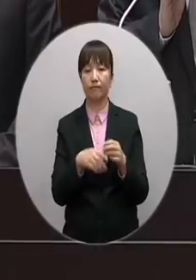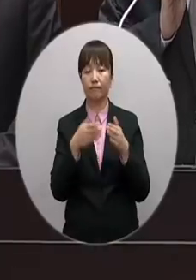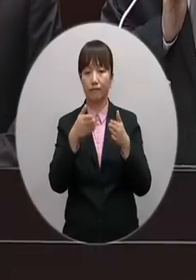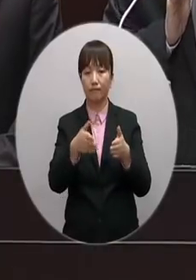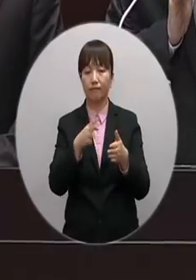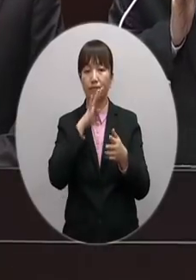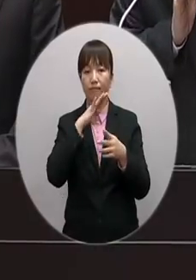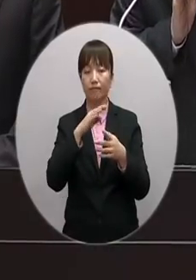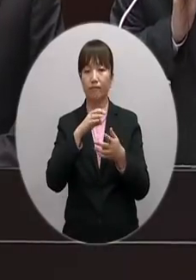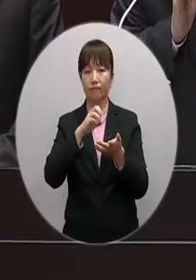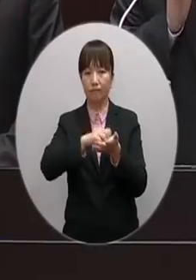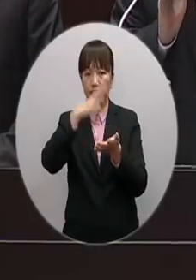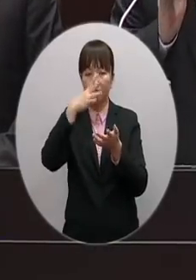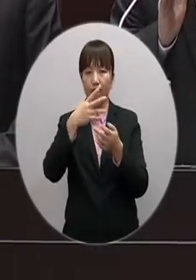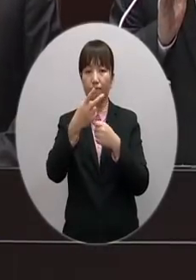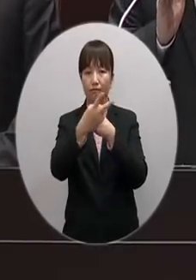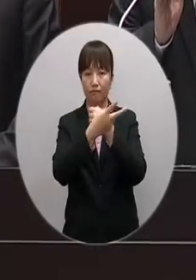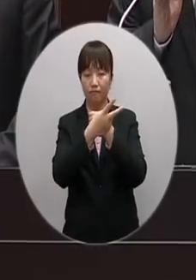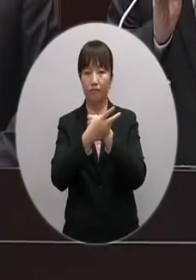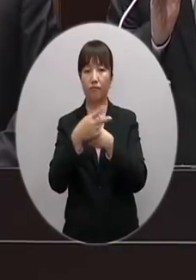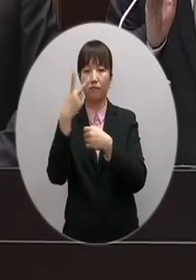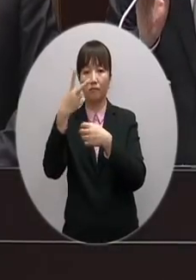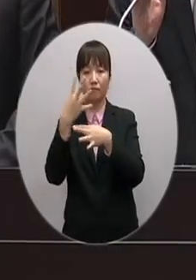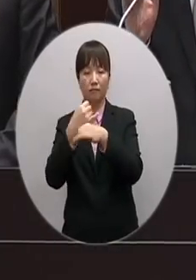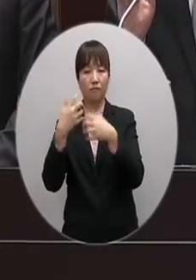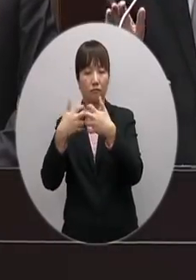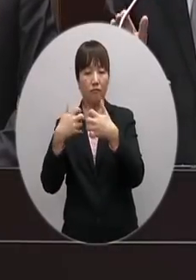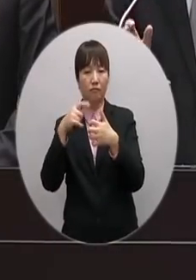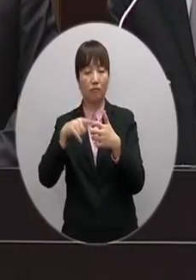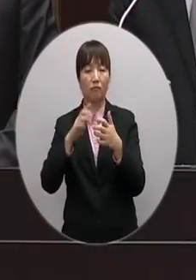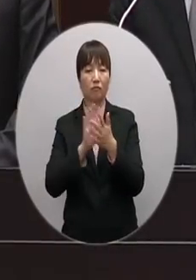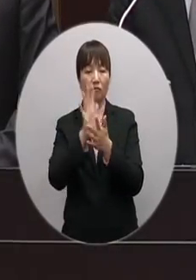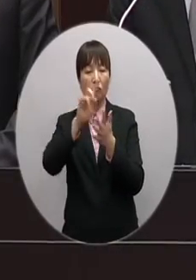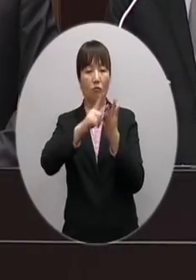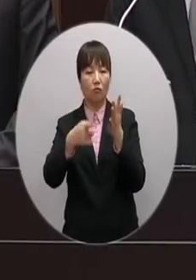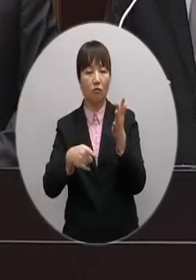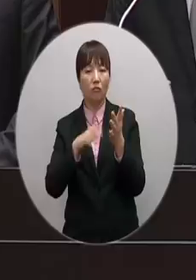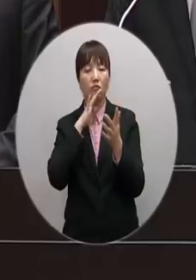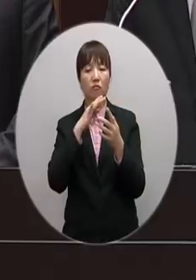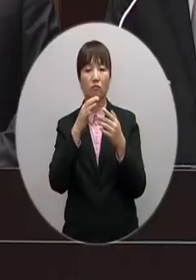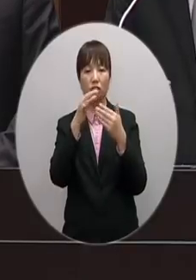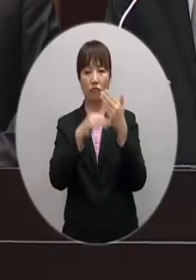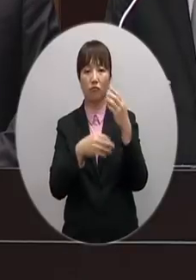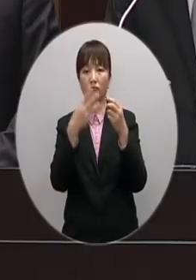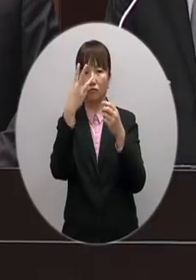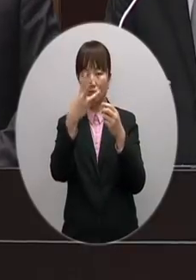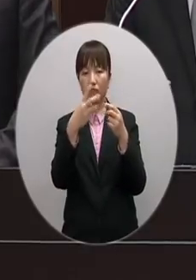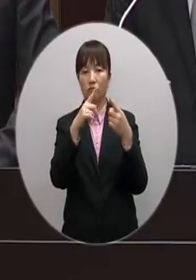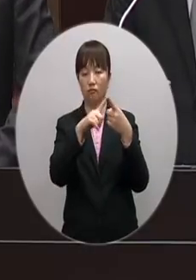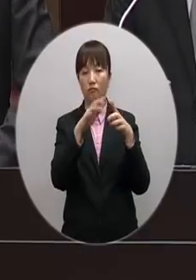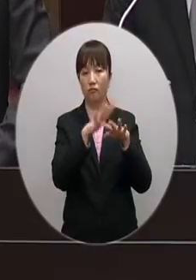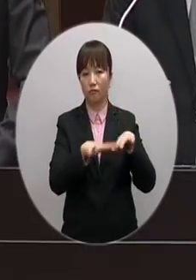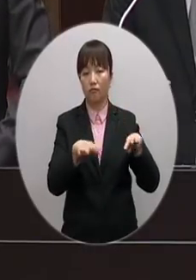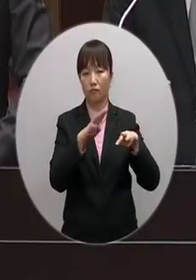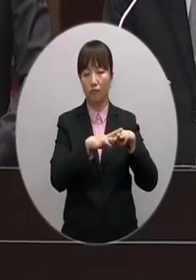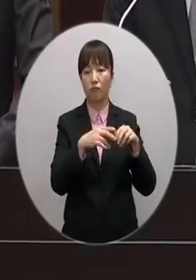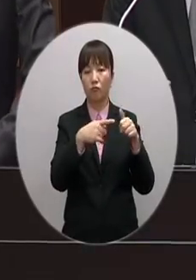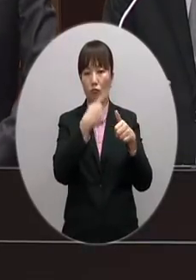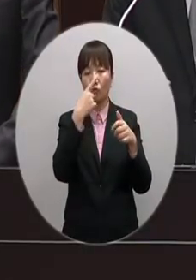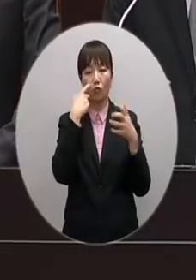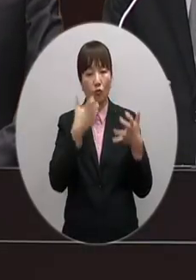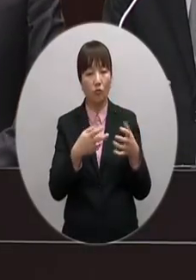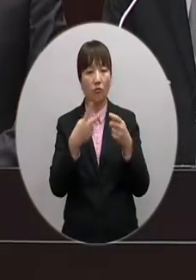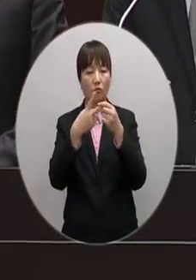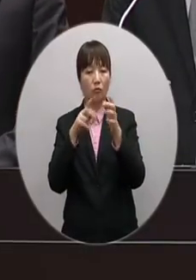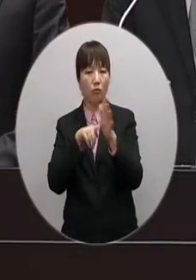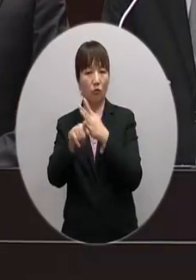对核二厂二号机的后续的程序就是秉持三个原则，第一个就是安全第一，那第二个